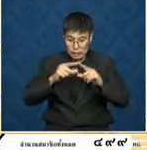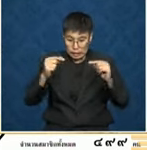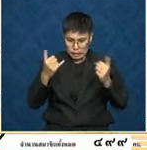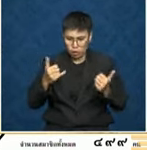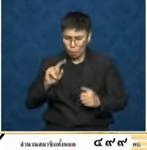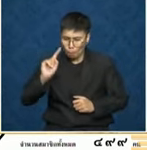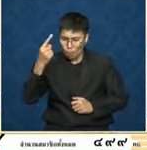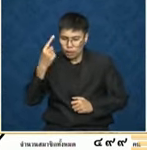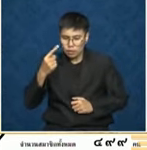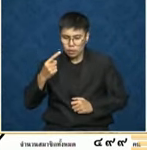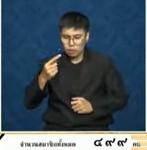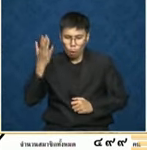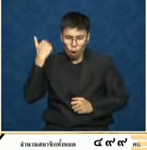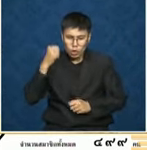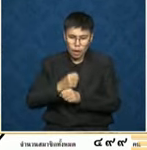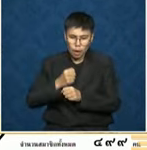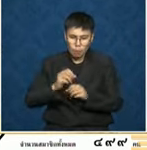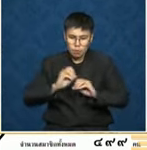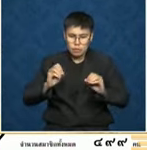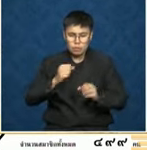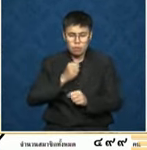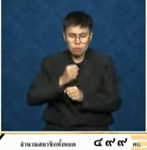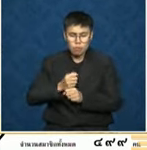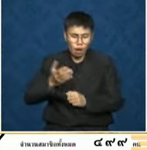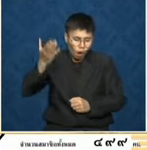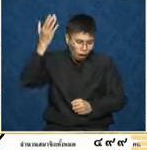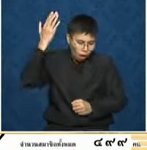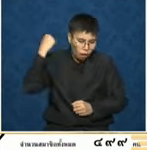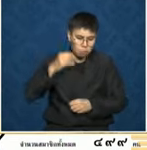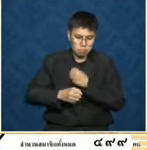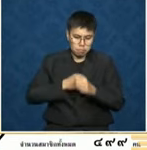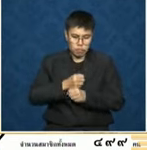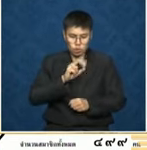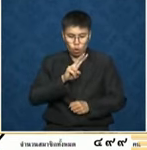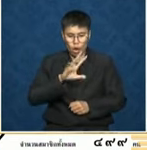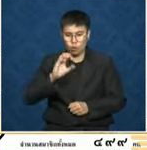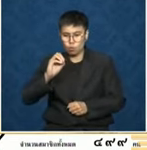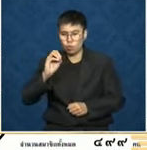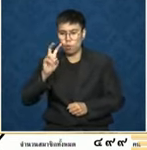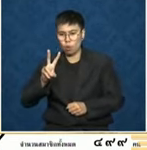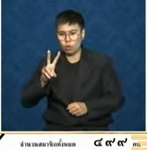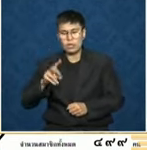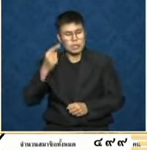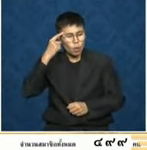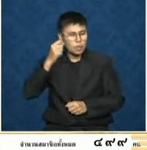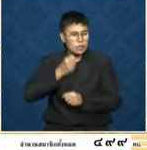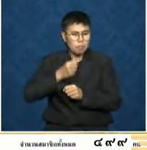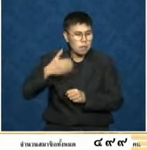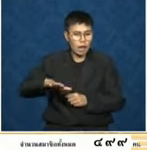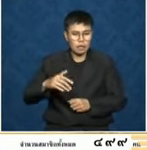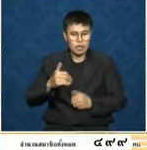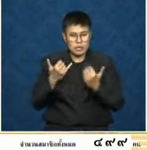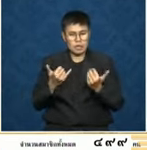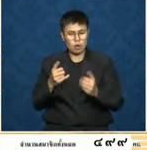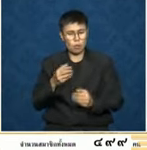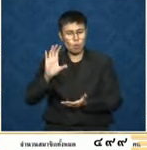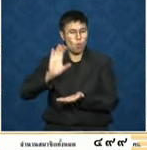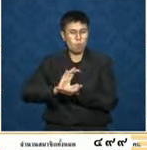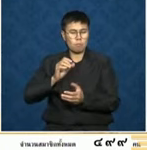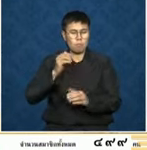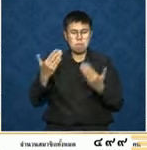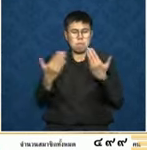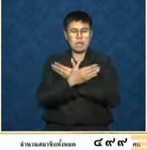ใหม่นะครับไม่เคยทำกันมานานแล้วเพราะครั้งที่แล้วก็ปี02นู่นหลายคนก็คิดว่ามันไม่น่าจะทำได้มันเป็นเรื่องที่ใหม่สำหรับเราสำหรับ